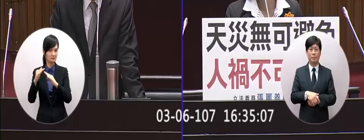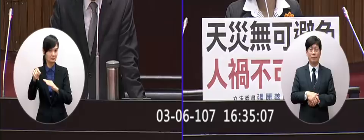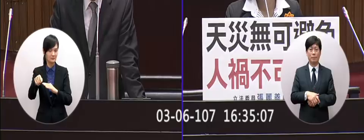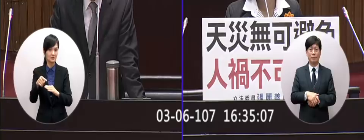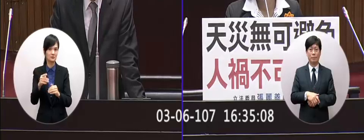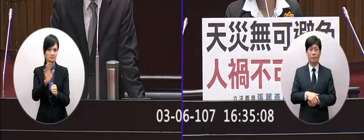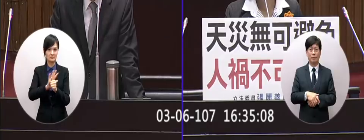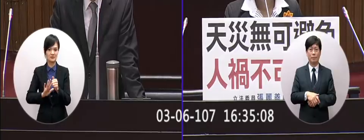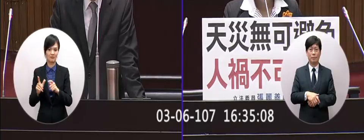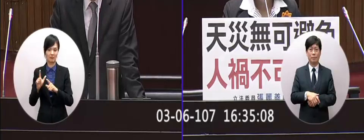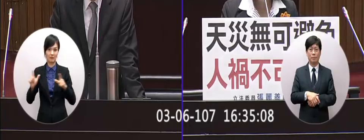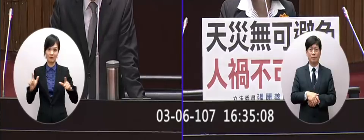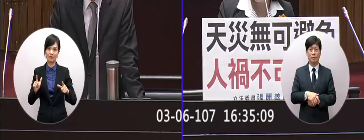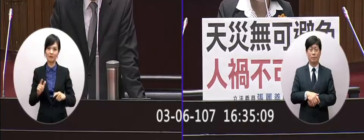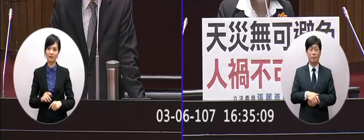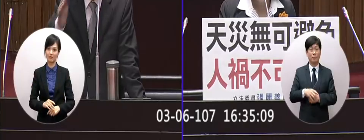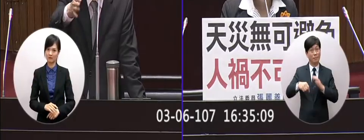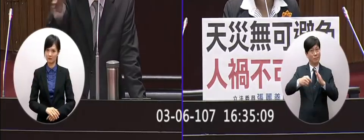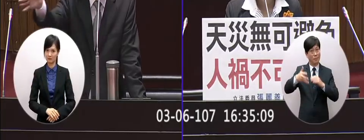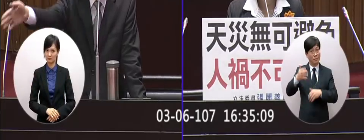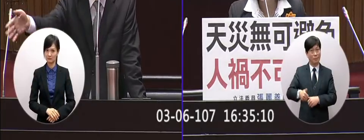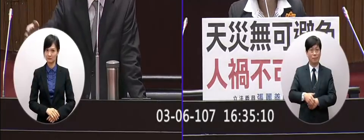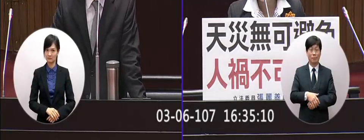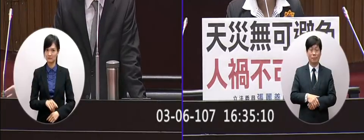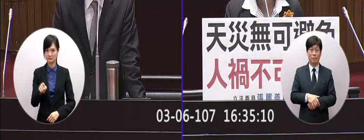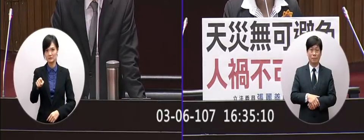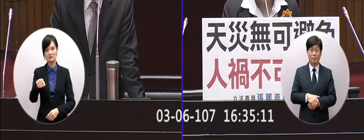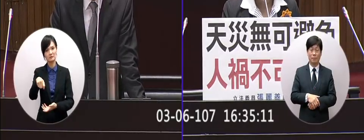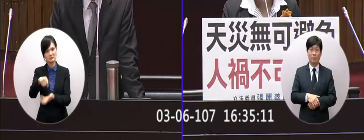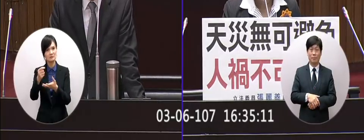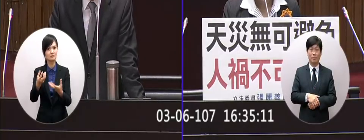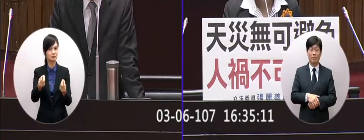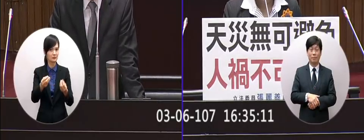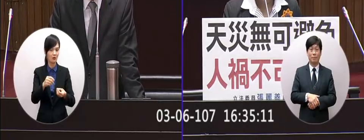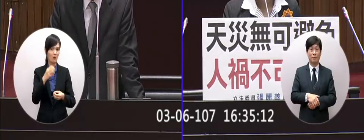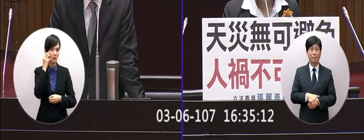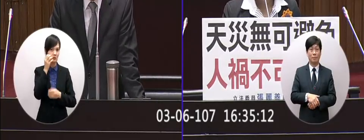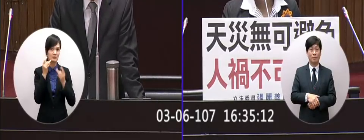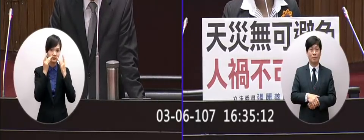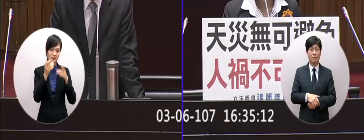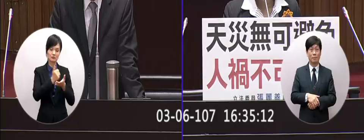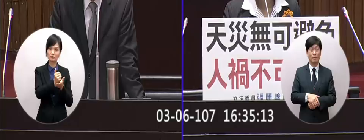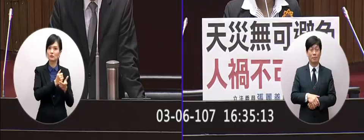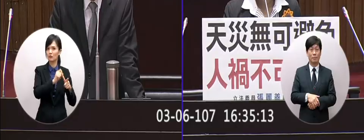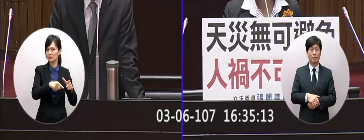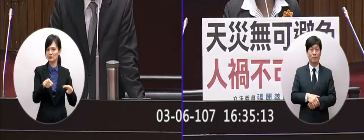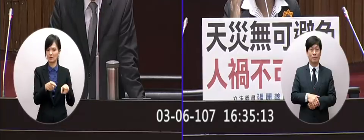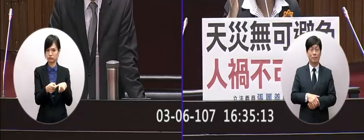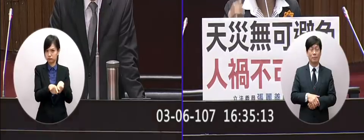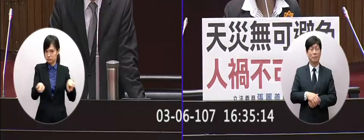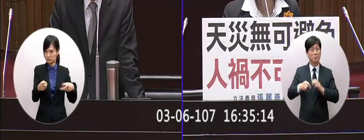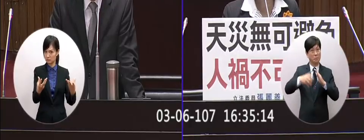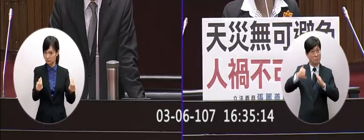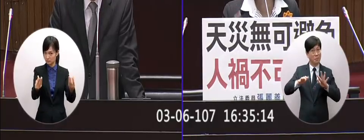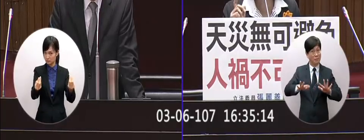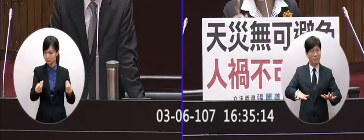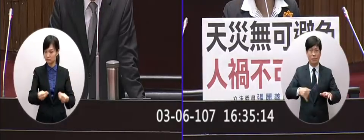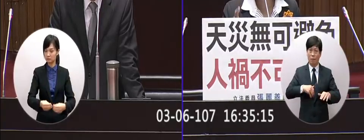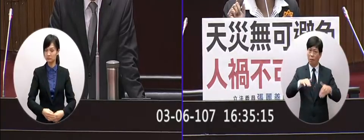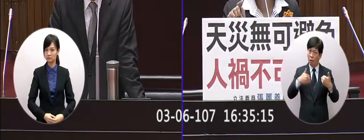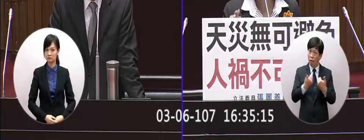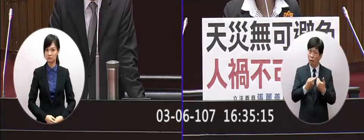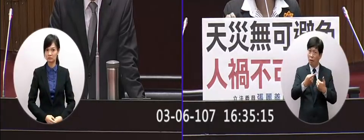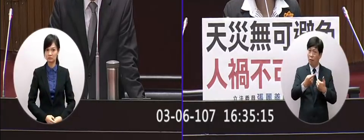菜运销公司啊？ 院长， 你都没有谈到果菜运销公司间嘛，不公平呢？敢不？ 院长，你今天怎么会